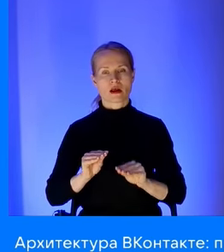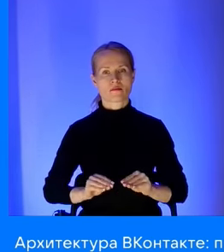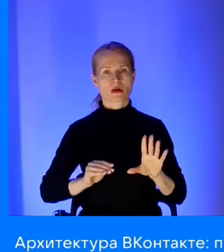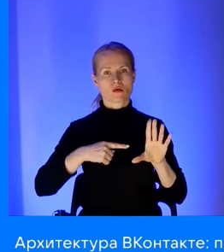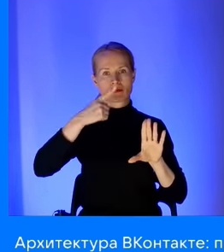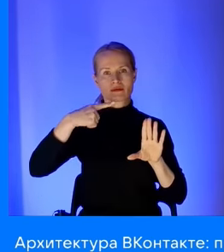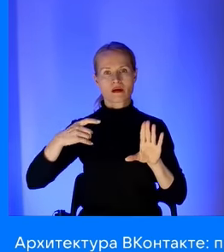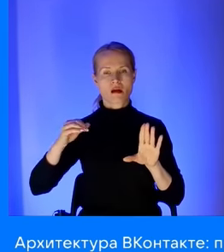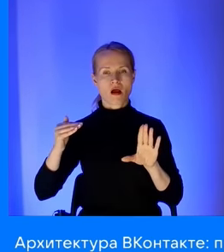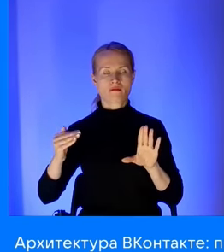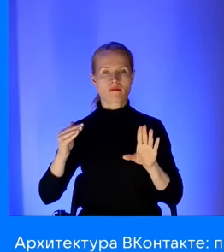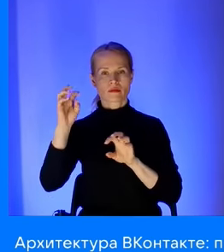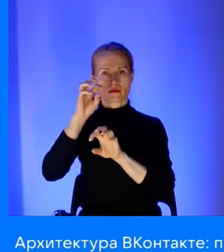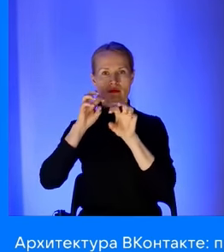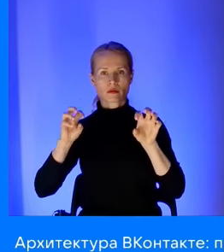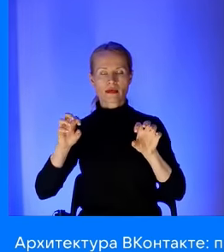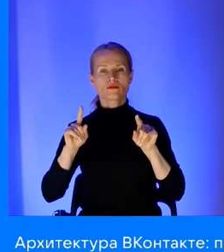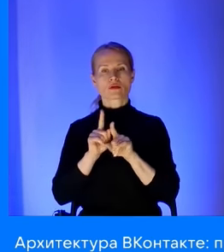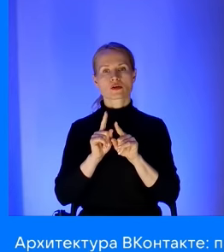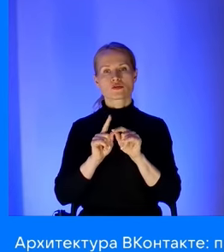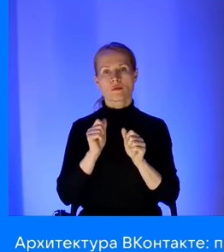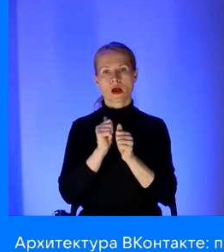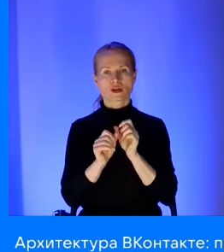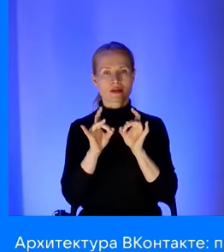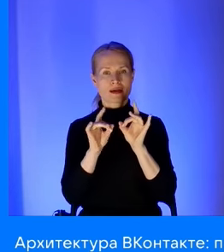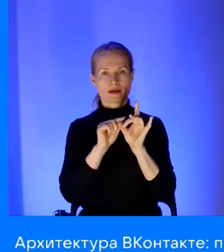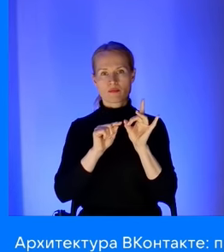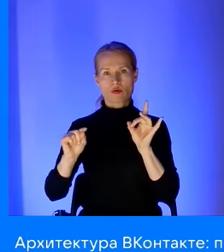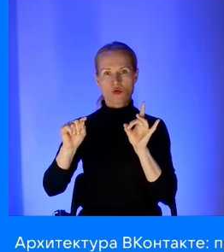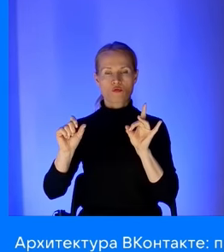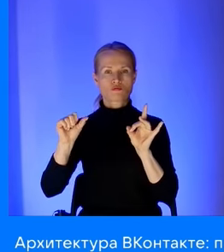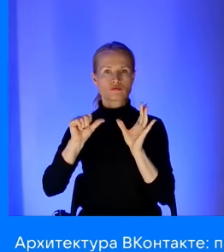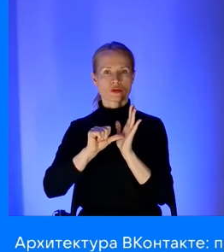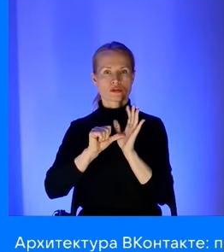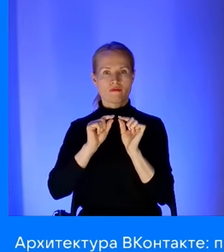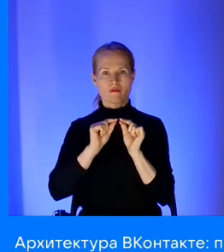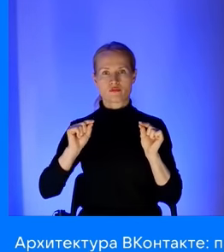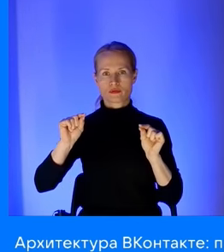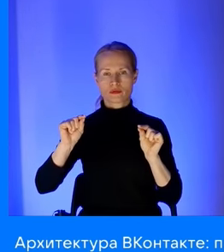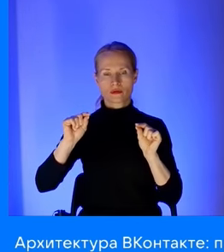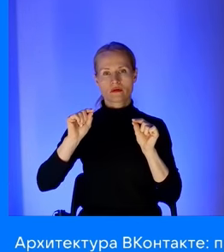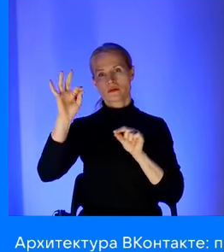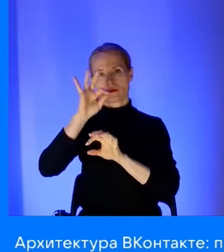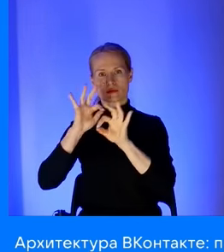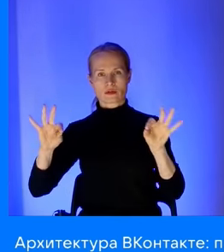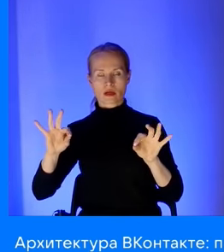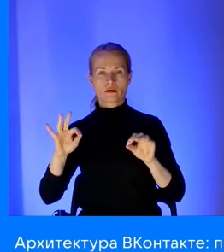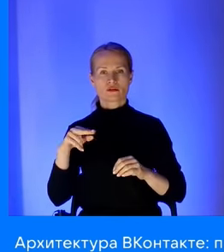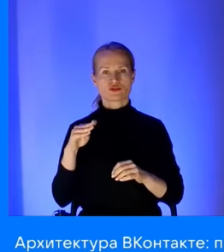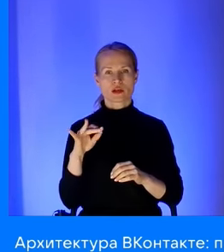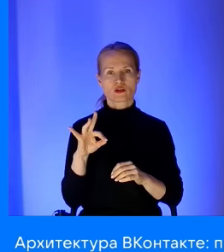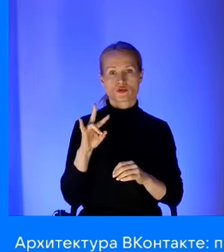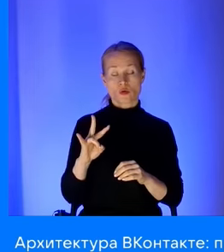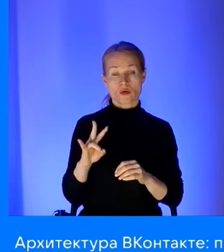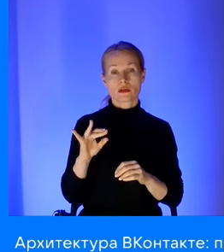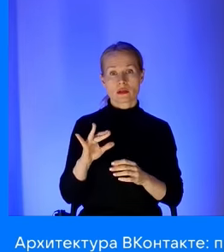граф так чтобы каждое ребро хотя бы один раз участвовало в пути получаем этот Граф большую и